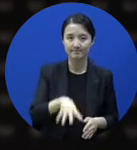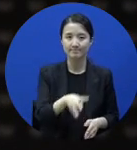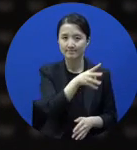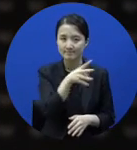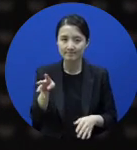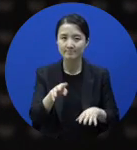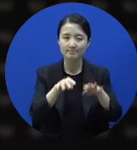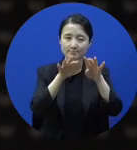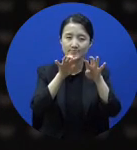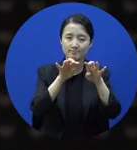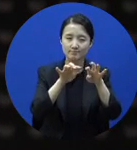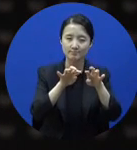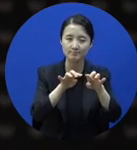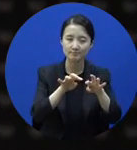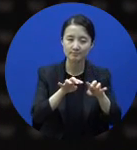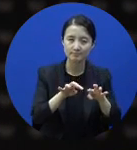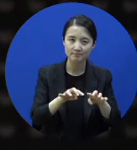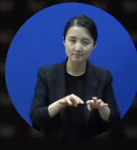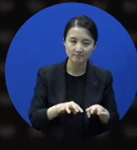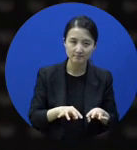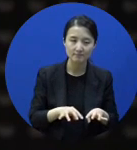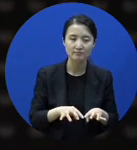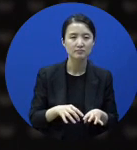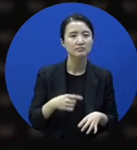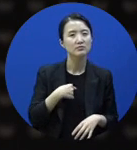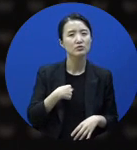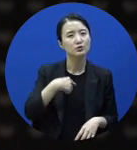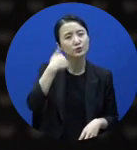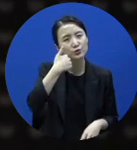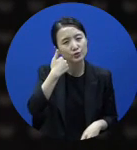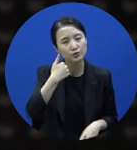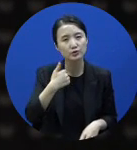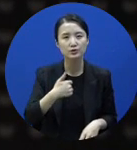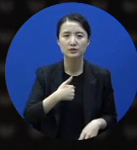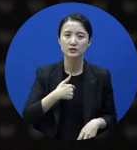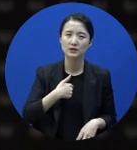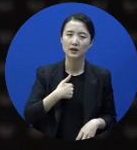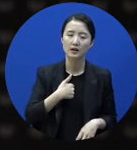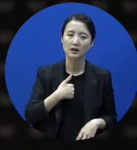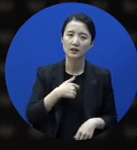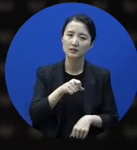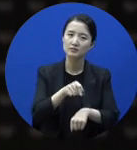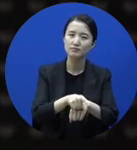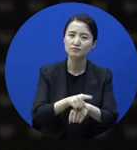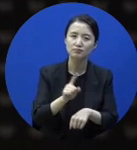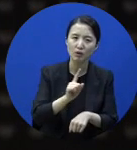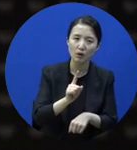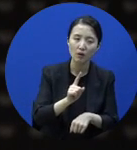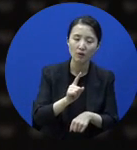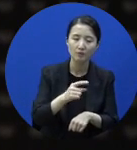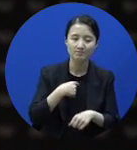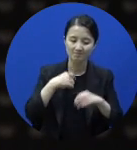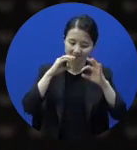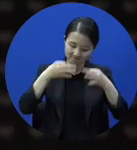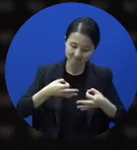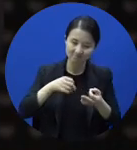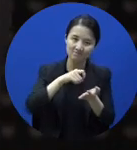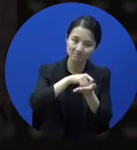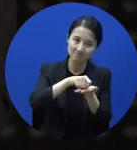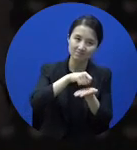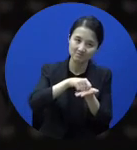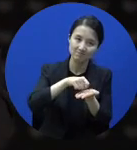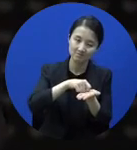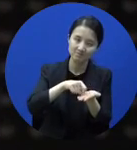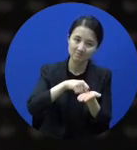너가 생각했을 때 이 부분에 대입을 나를 바라보고 객관적으로 한번 생각을 좀 해볼래? 라고 한번 답을 해볼 수도 있습니다. 그래서 한번 이런 식으로